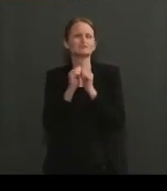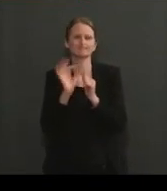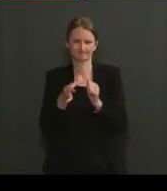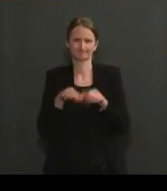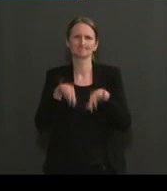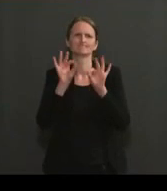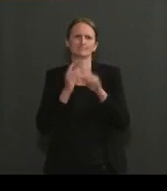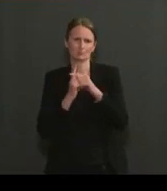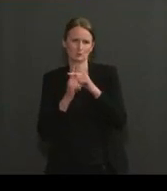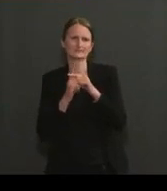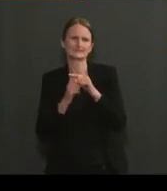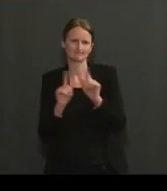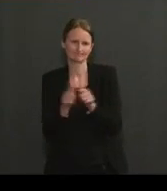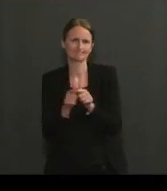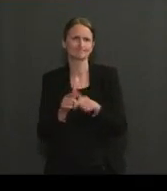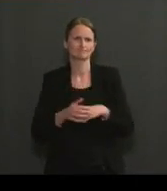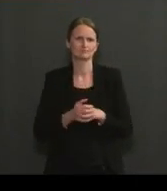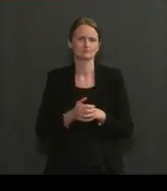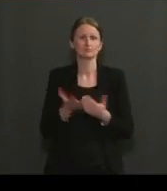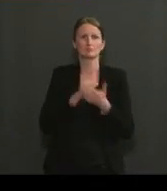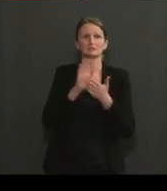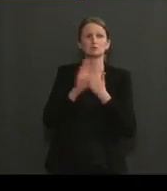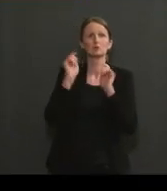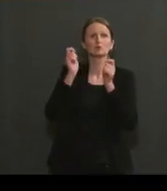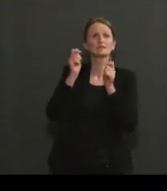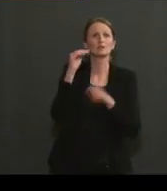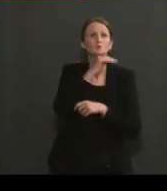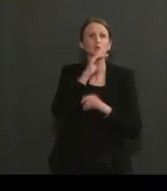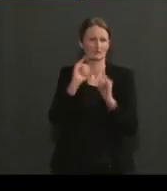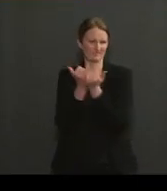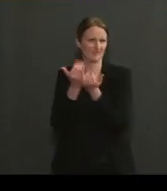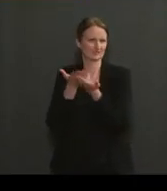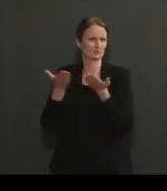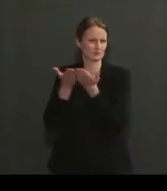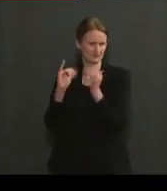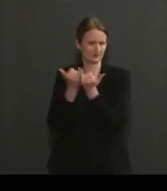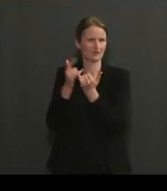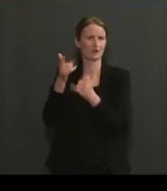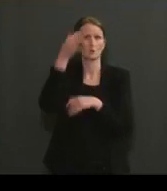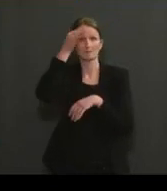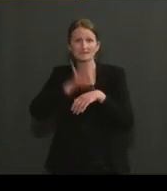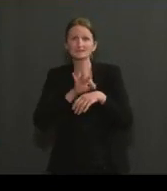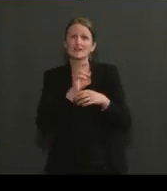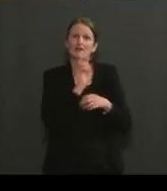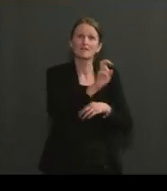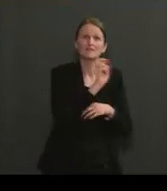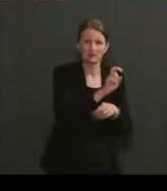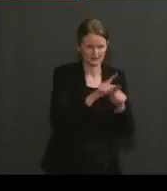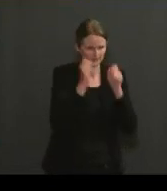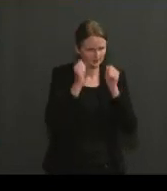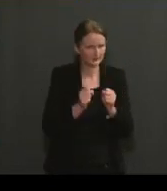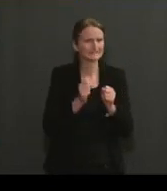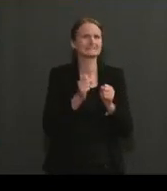niveau des urgences des hôpitaux ou éventuellement chez des médecins généralistes. Test négatif, donc, c'est une